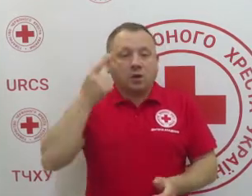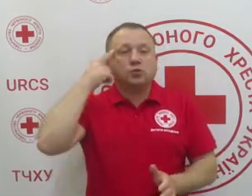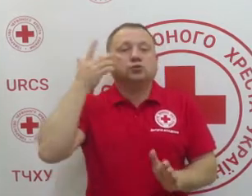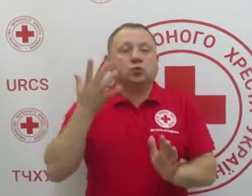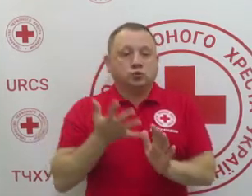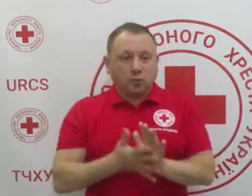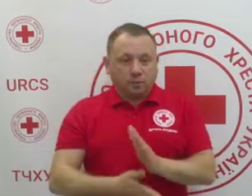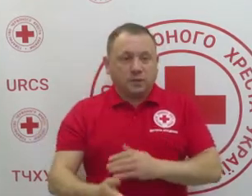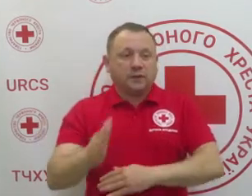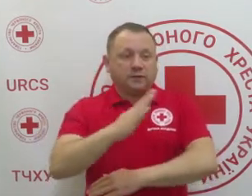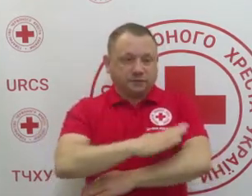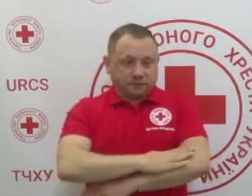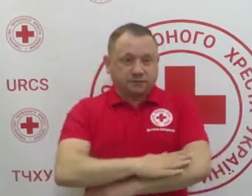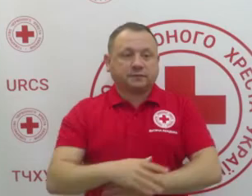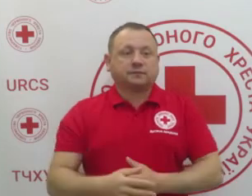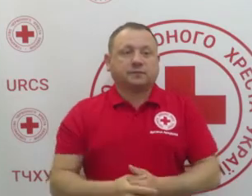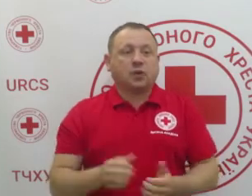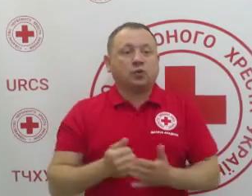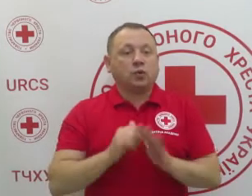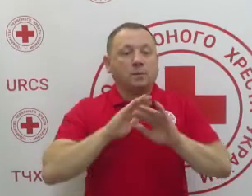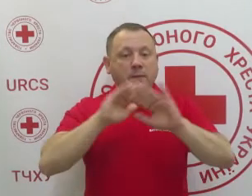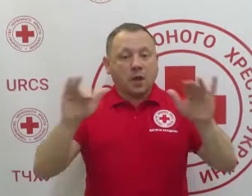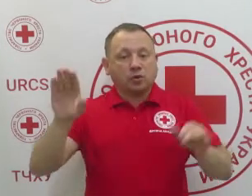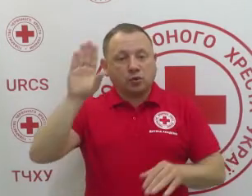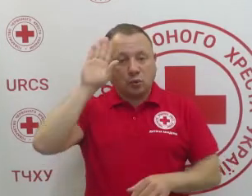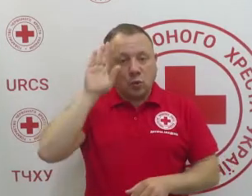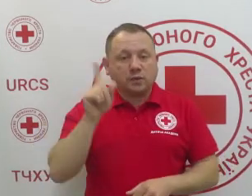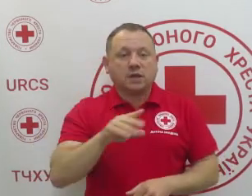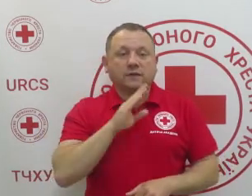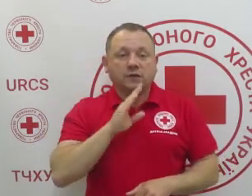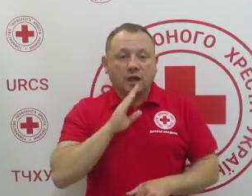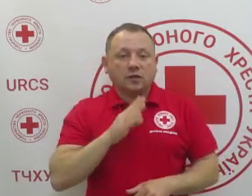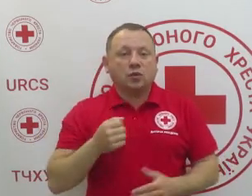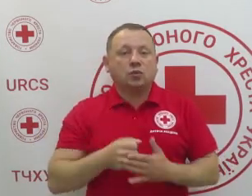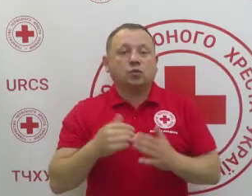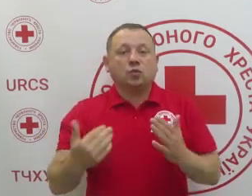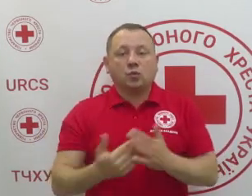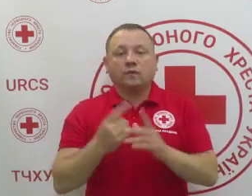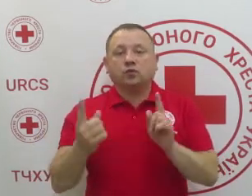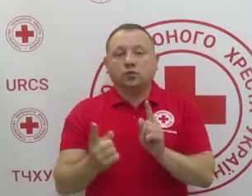Ага, зрозумів. До побачення,